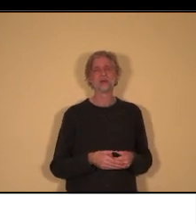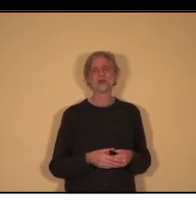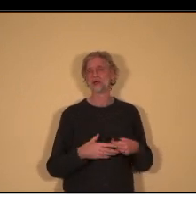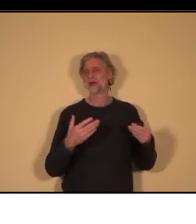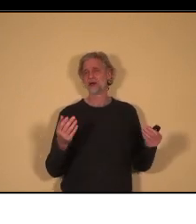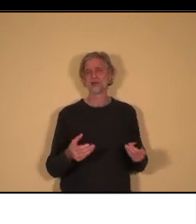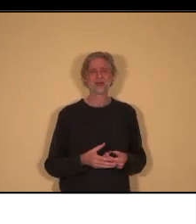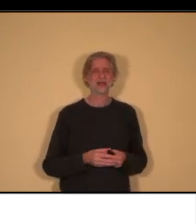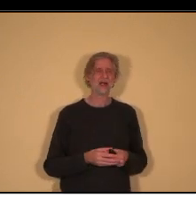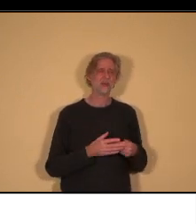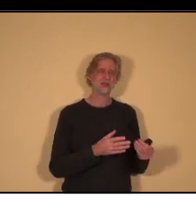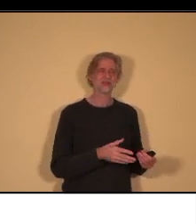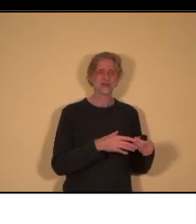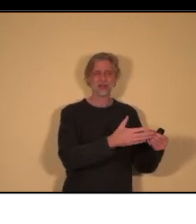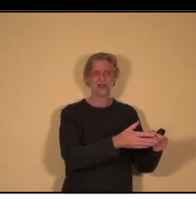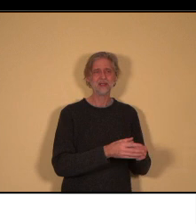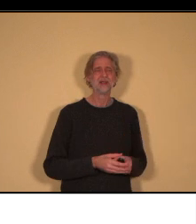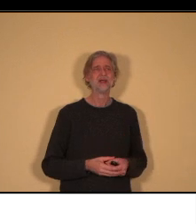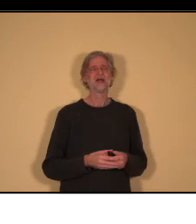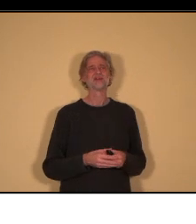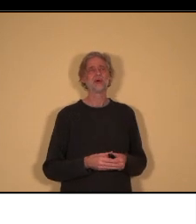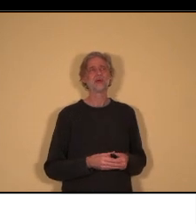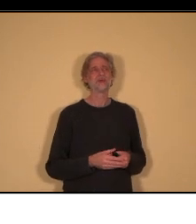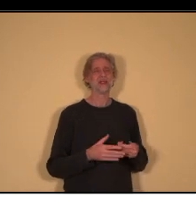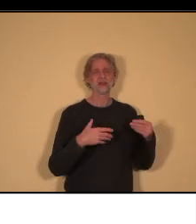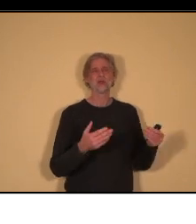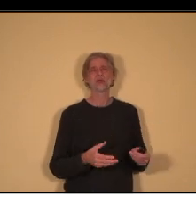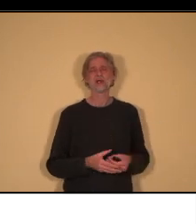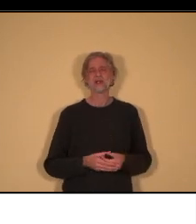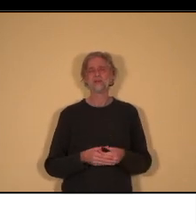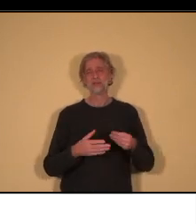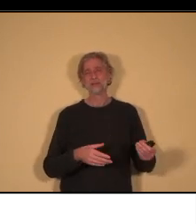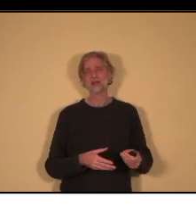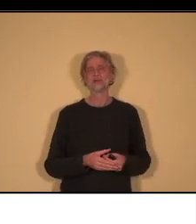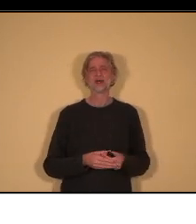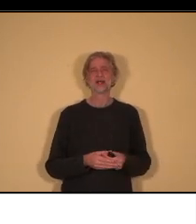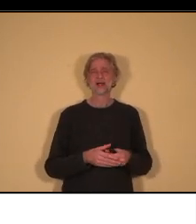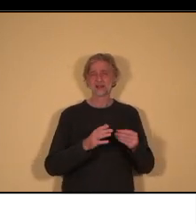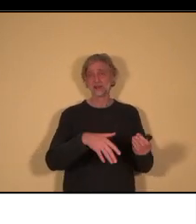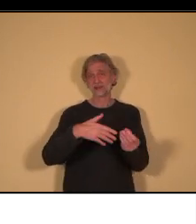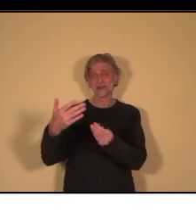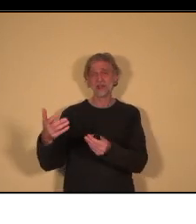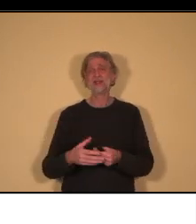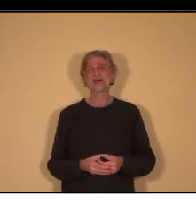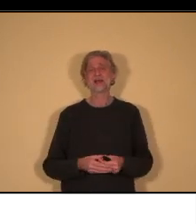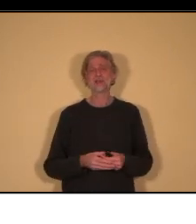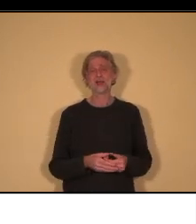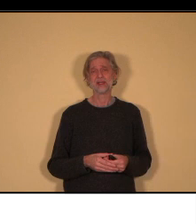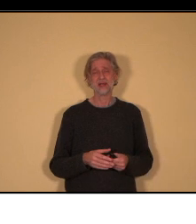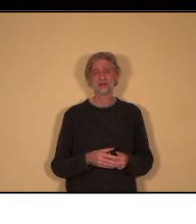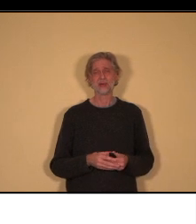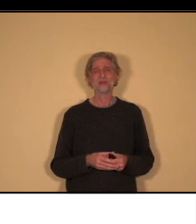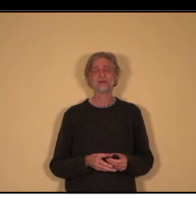auf. Also egal, ob wir das jetzt zur Energieerzeugung verwenden oder in Müllverbrennungsanlagen, da wird es indirekt auch